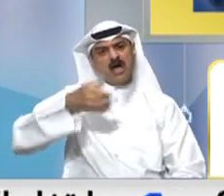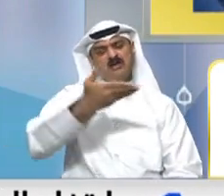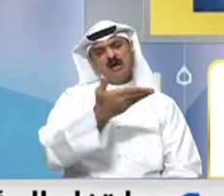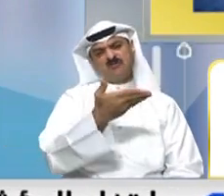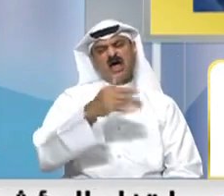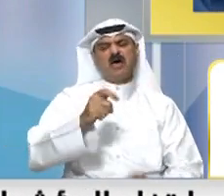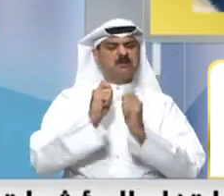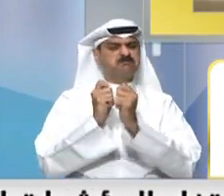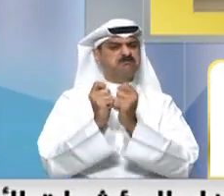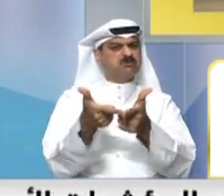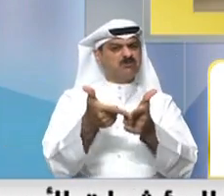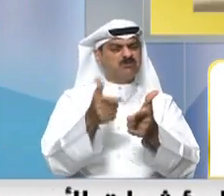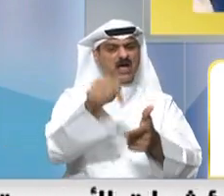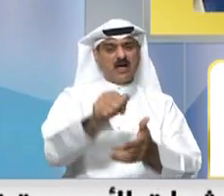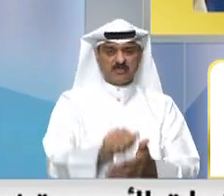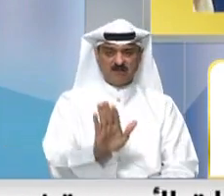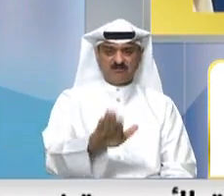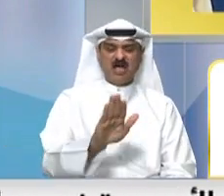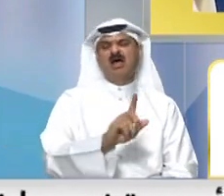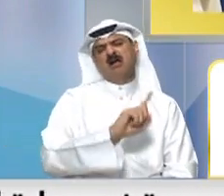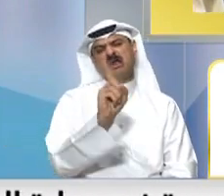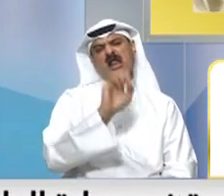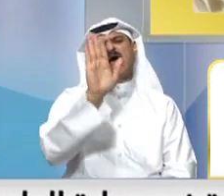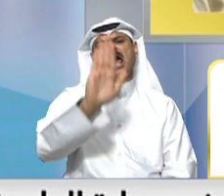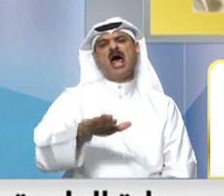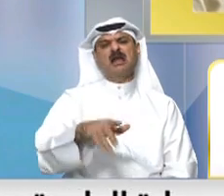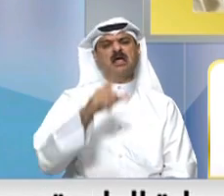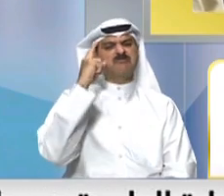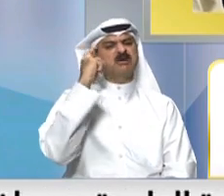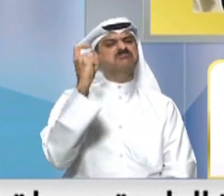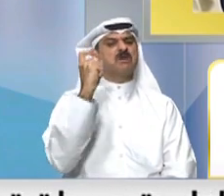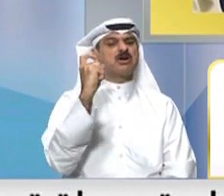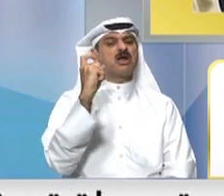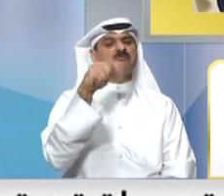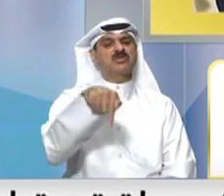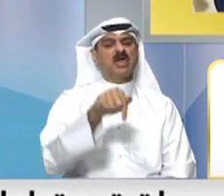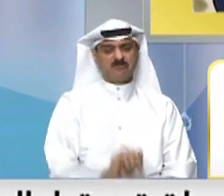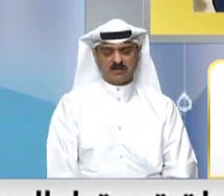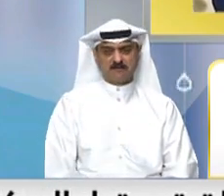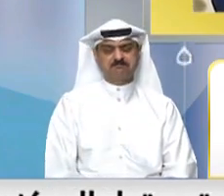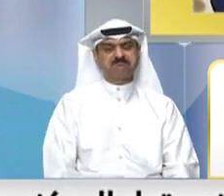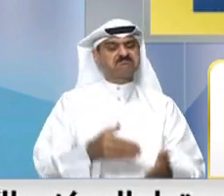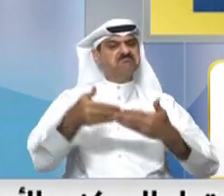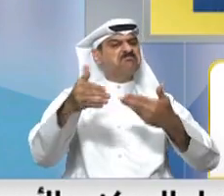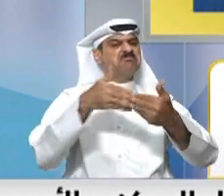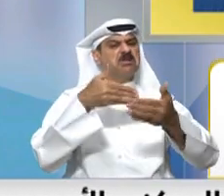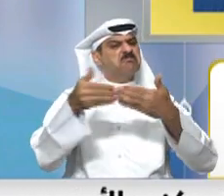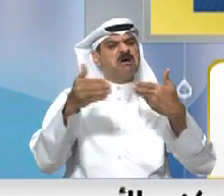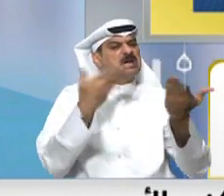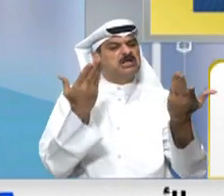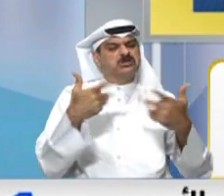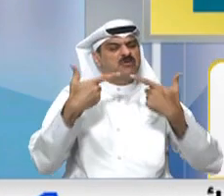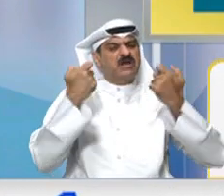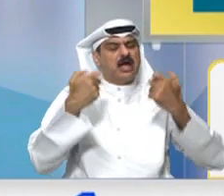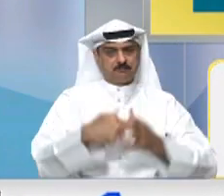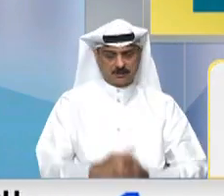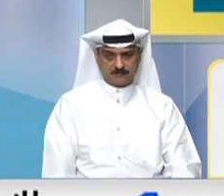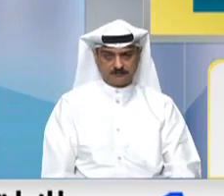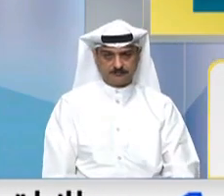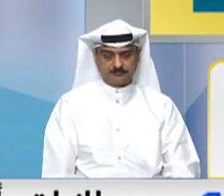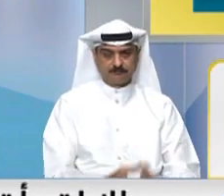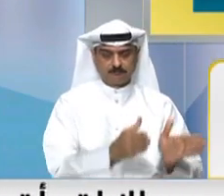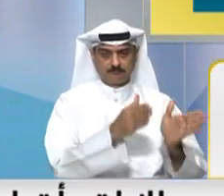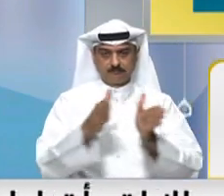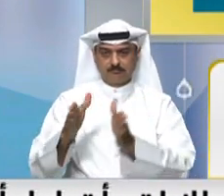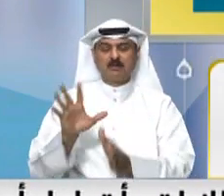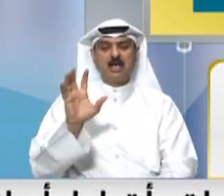وما يقول بعض أو ما تقول بعض أحزاب اليمين المتطرف بأنه حرب لا طائلة منها بالنسبة للأوروبيين. نعم، من باريس